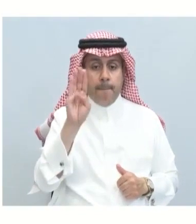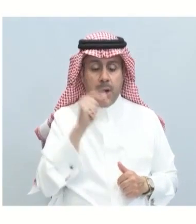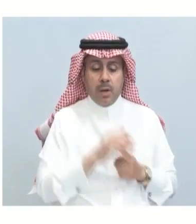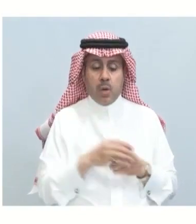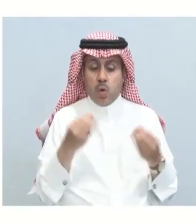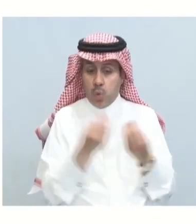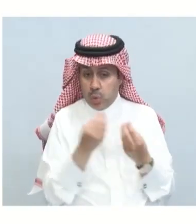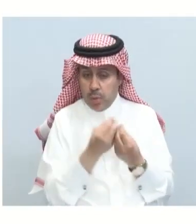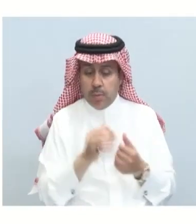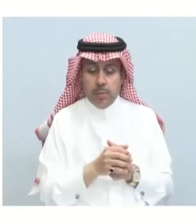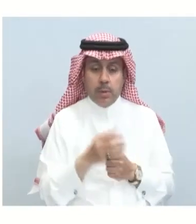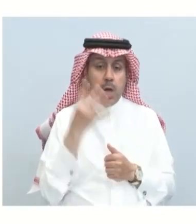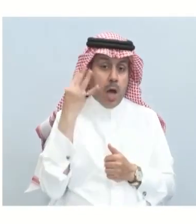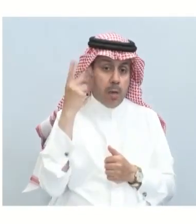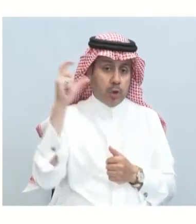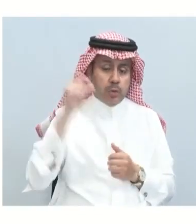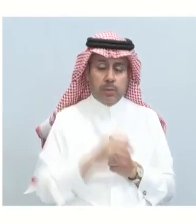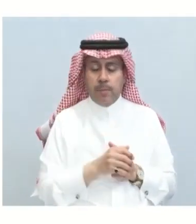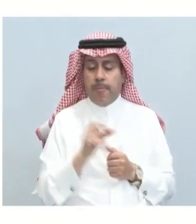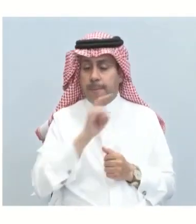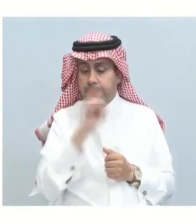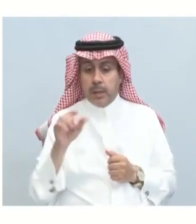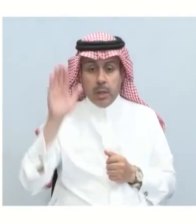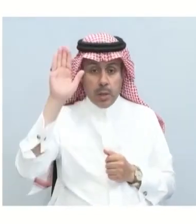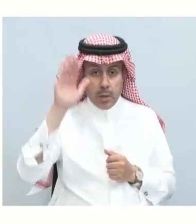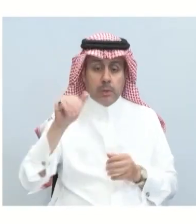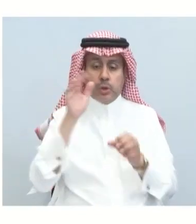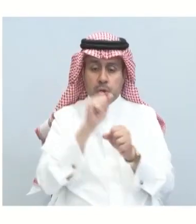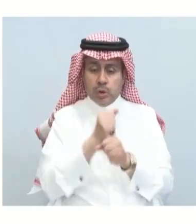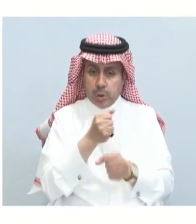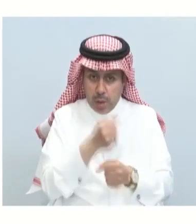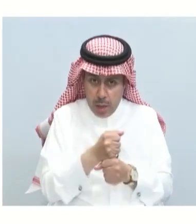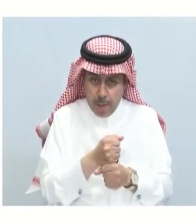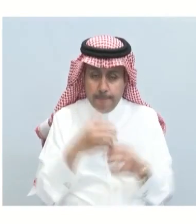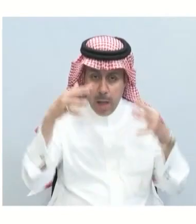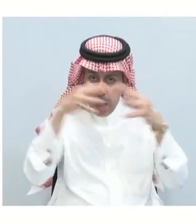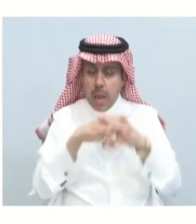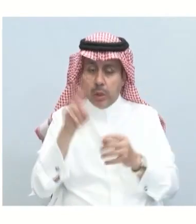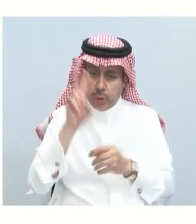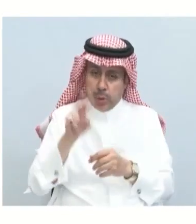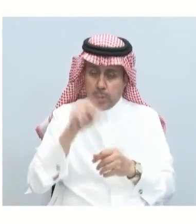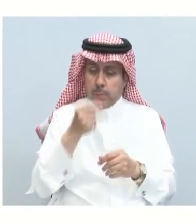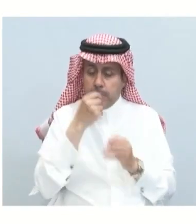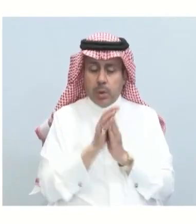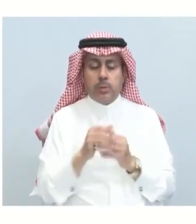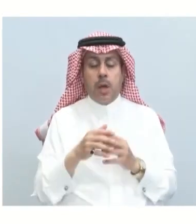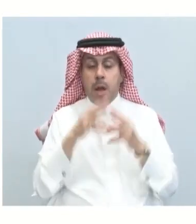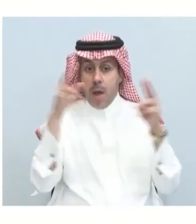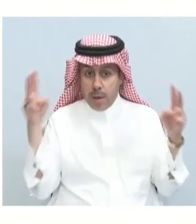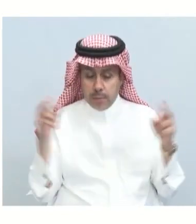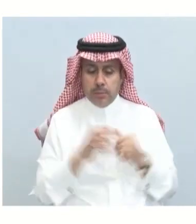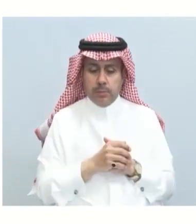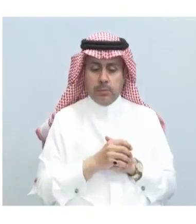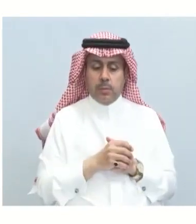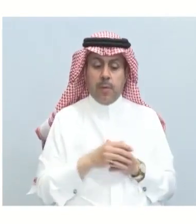اربعه اشهر وكان لا يدع قيام الليل احمد بن حنبل رحمه الله وقراءه القران بالنهار فما